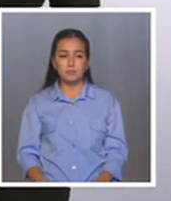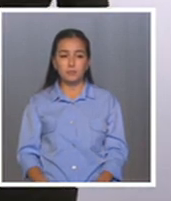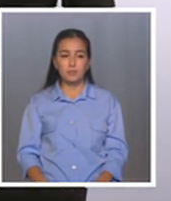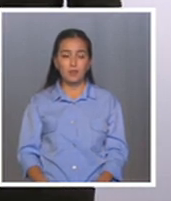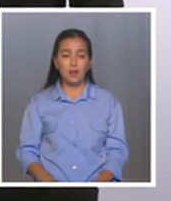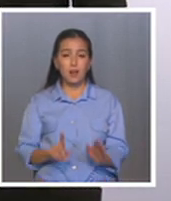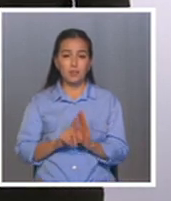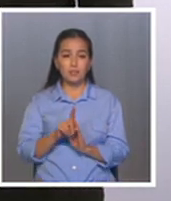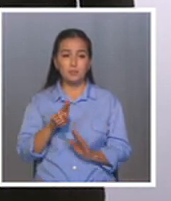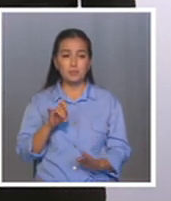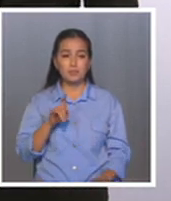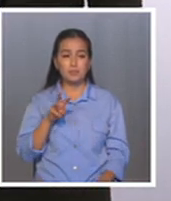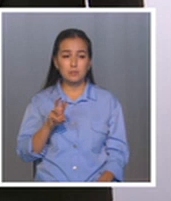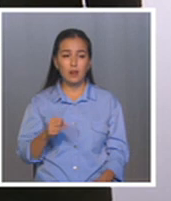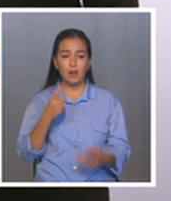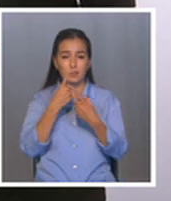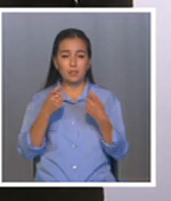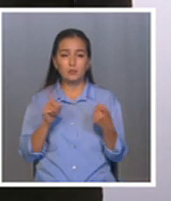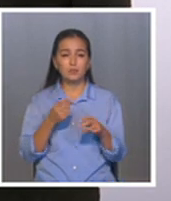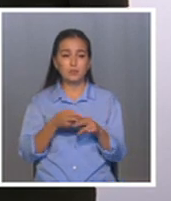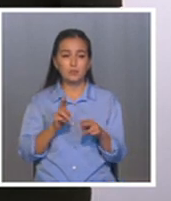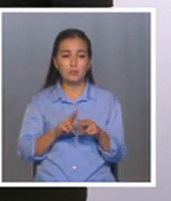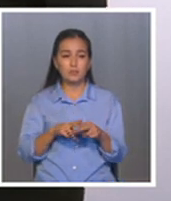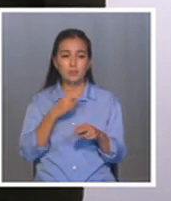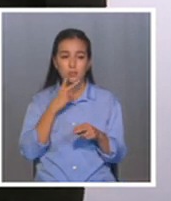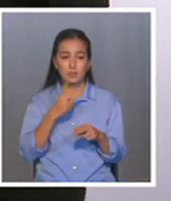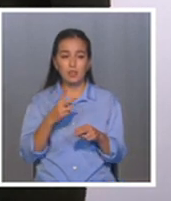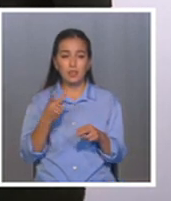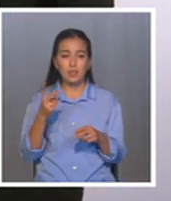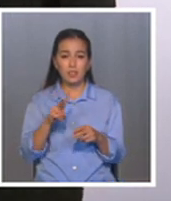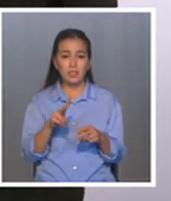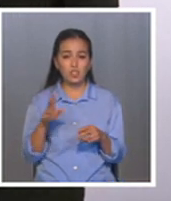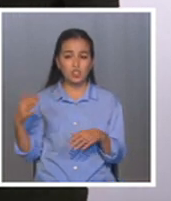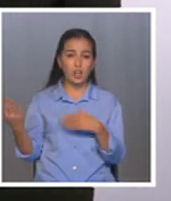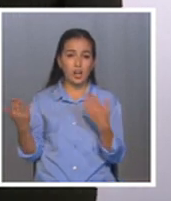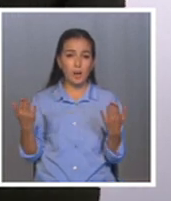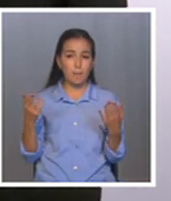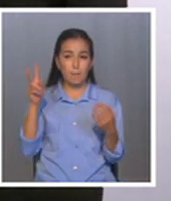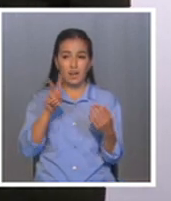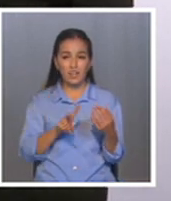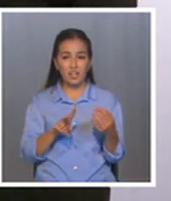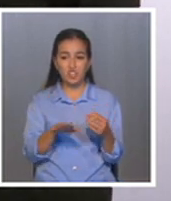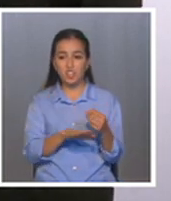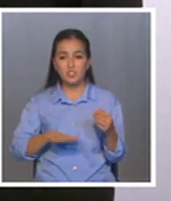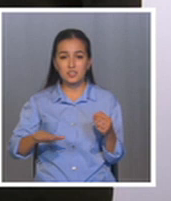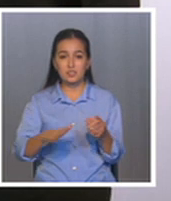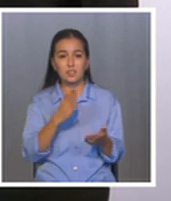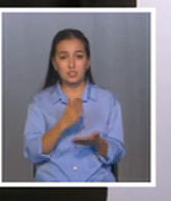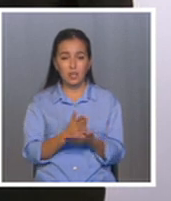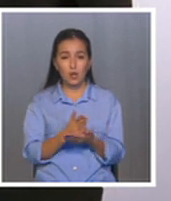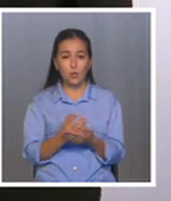Алдымен призманың анықтамасына тоқталайық. Екі жағы параллель жазықтықтада жатқан